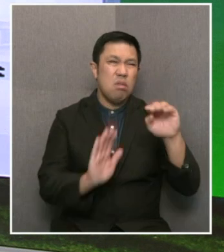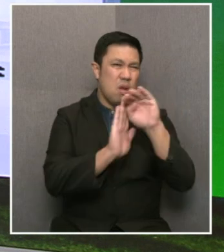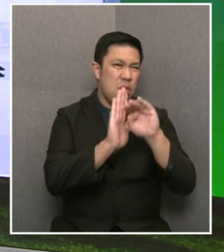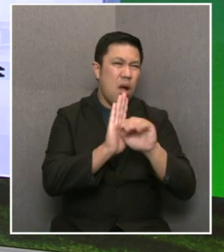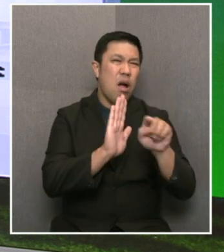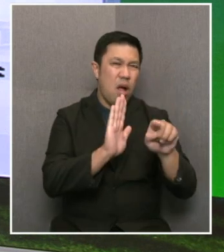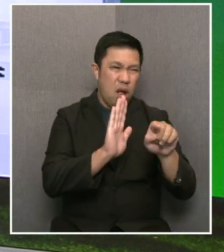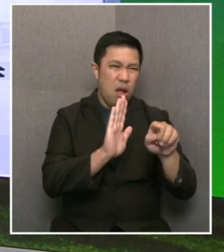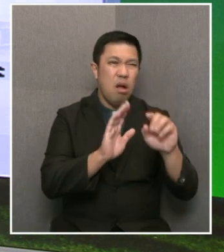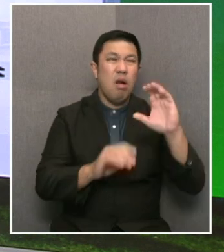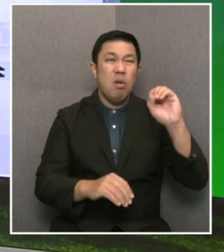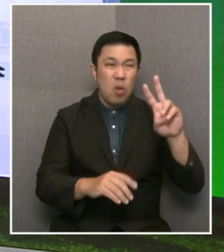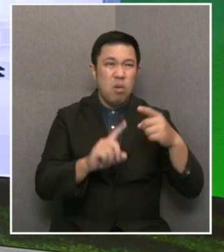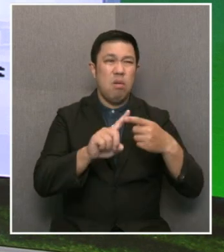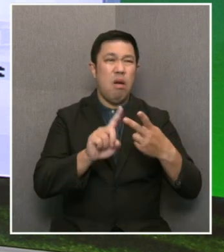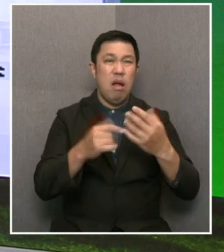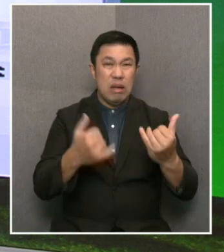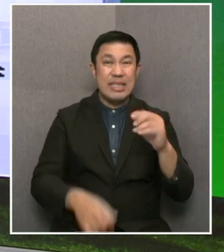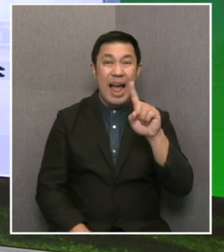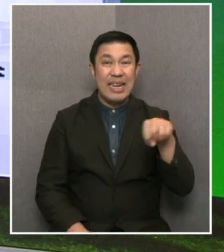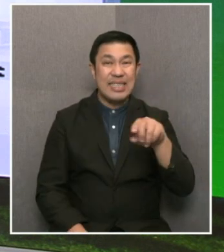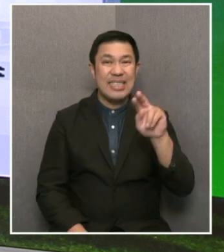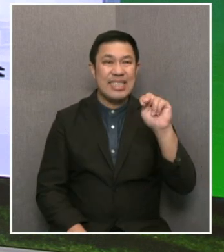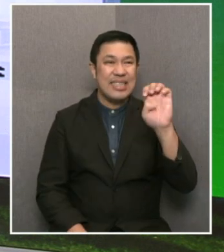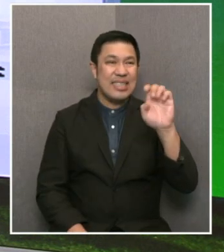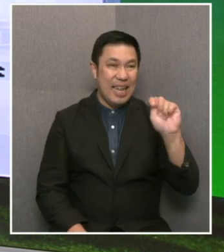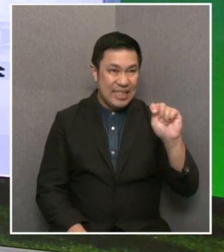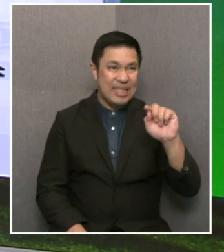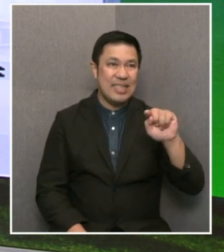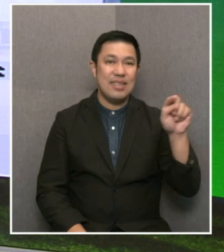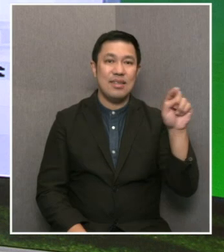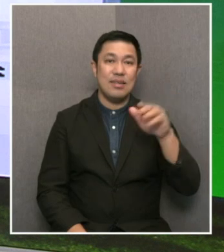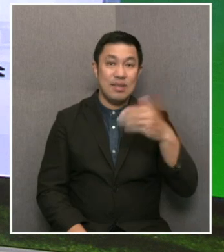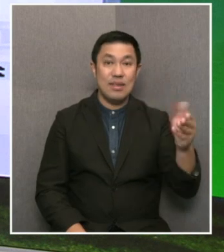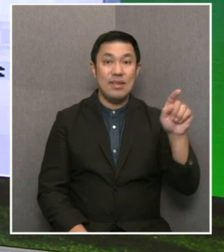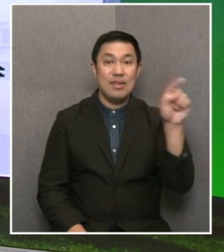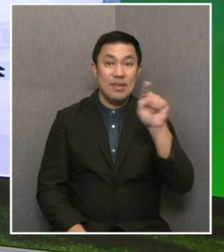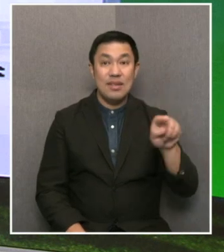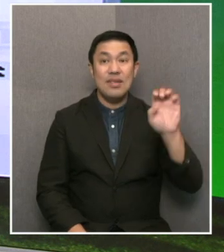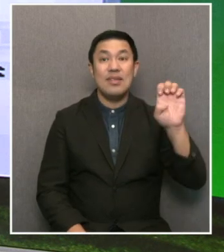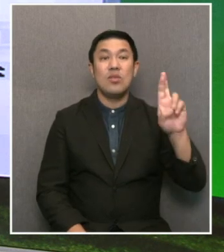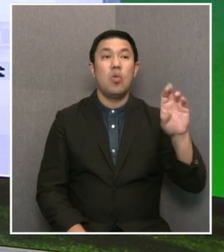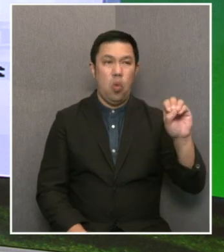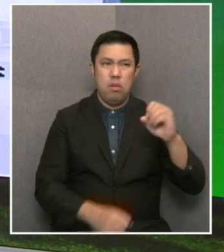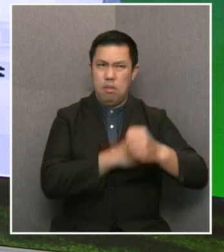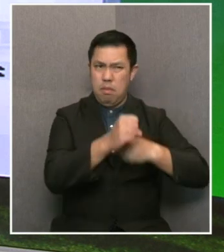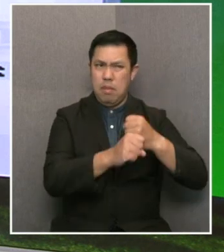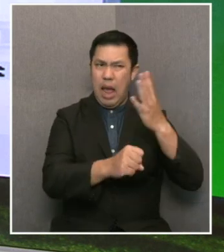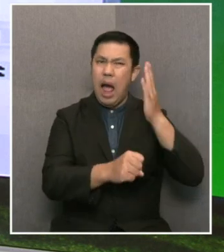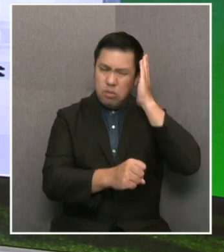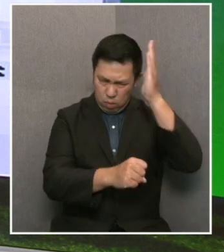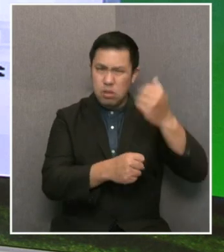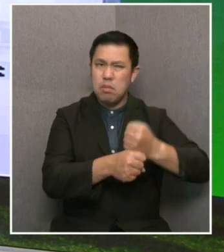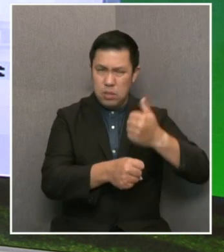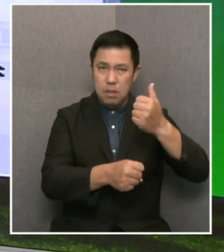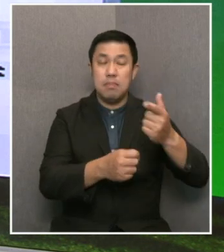แล้วก็Net Zero ด้วยก็พยายามจะทำให้ได้ภายใน5ปีถึง7ปีข้างหน้านี้นะคะ4ก็คือ Efficiency ค่ะ